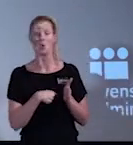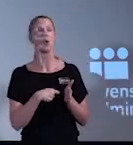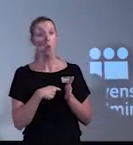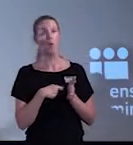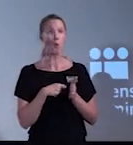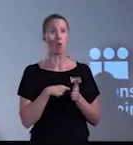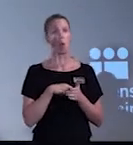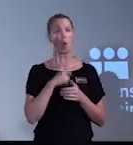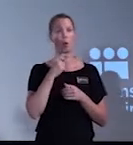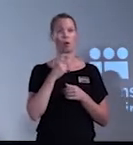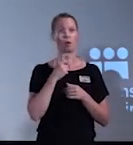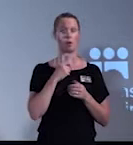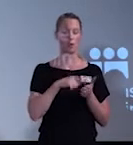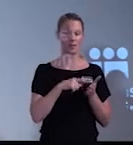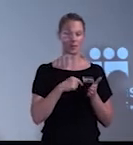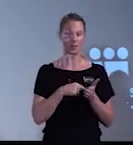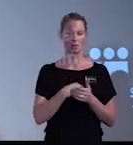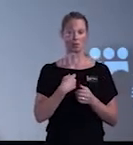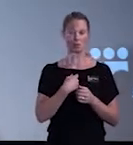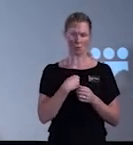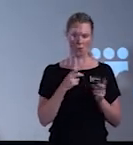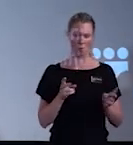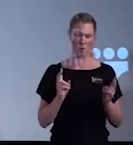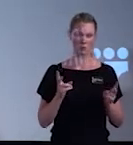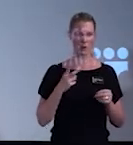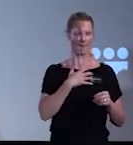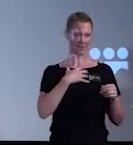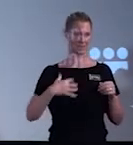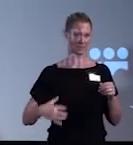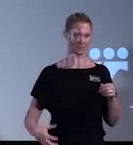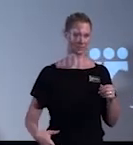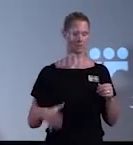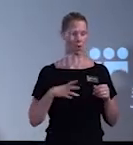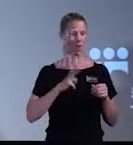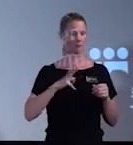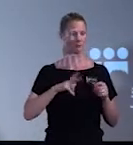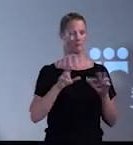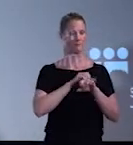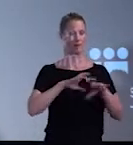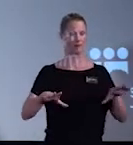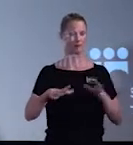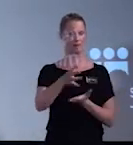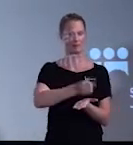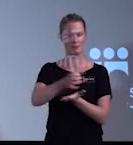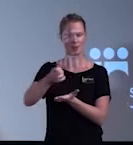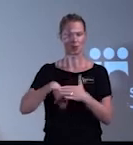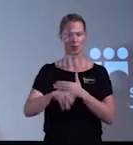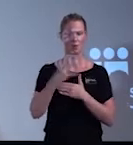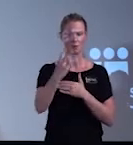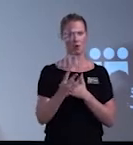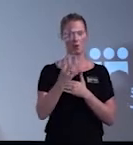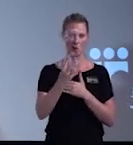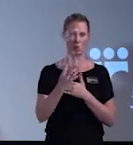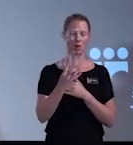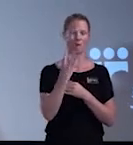Nu kommer jag hur jag gräver där jag står. För jag är också den minister som har ansvar för flest tillsättningar. Under de här 4 åren så är det